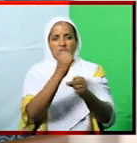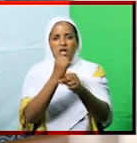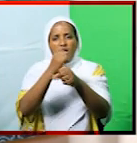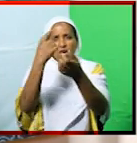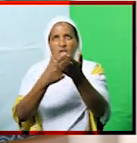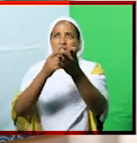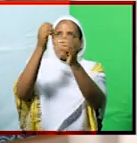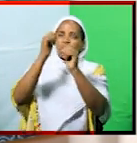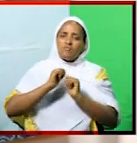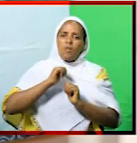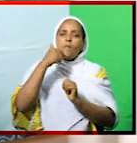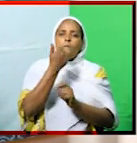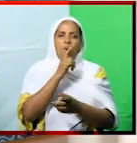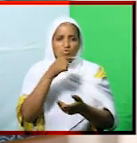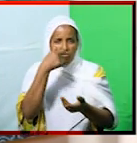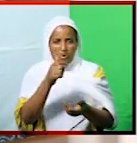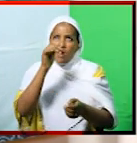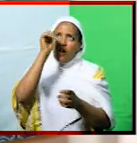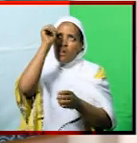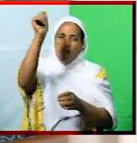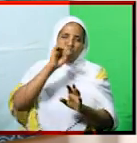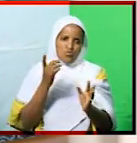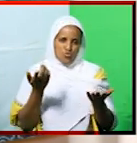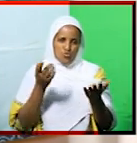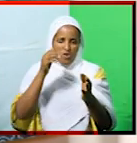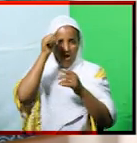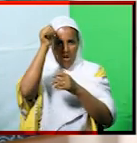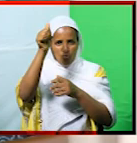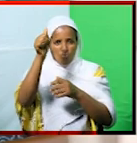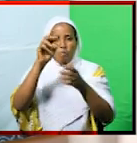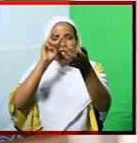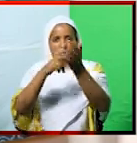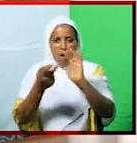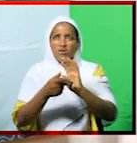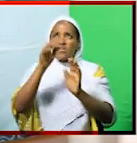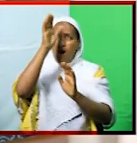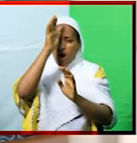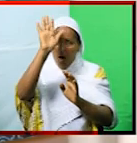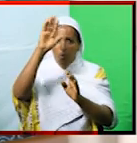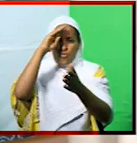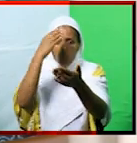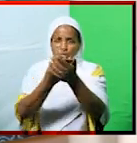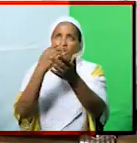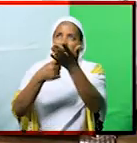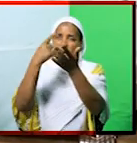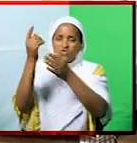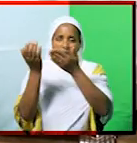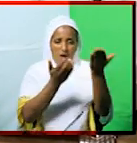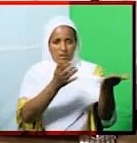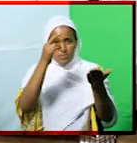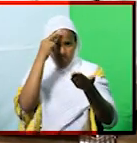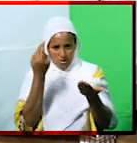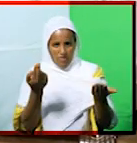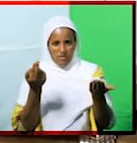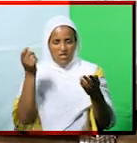ሙስና መቃብርን ደመሰሰልን። በጥምቀቱ ዕዳ አጠፋለን። እነዚህ ሁሉ ካሳዎች ናቸው ማለት ነው። እየወጣ ማደሩ ሁሉ ያለ ማደሪያ ለወልደ